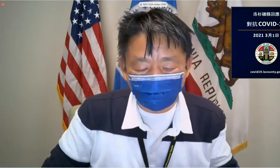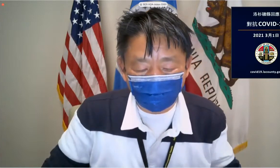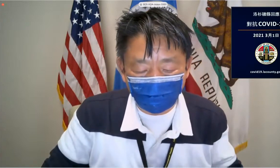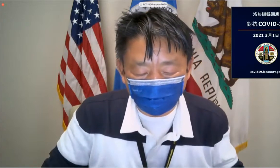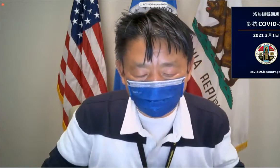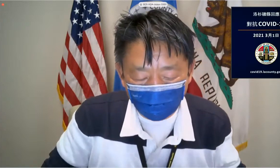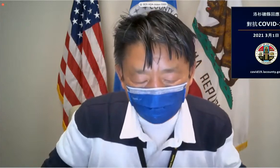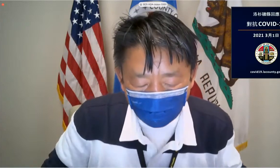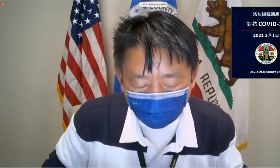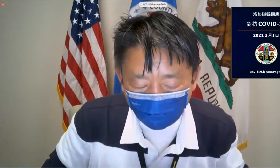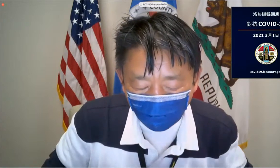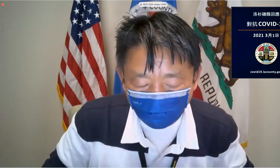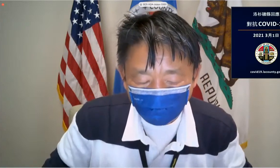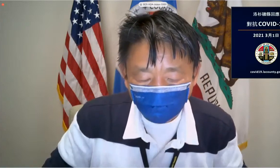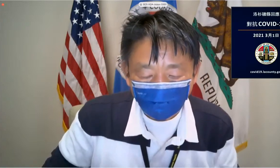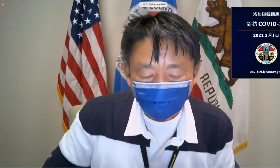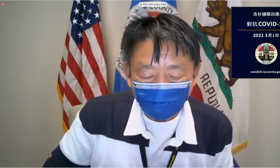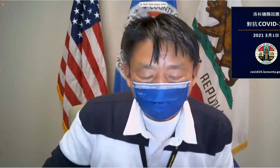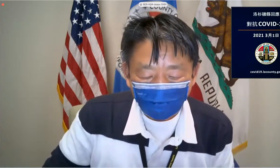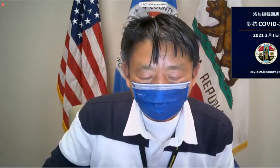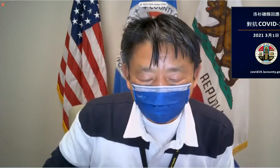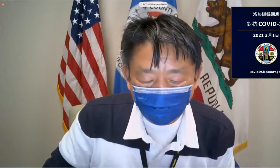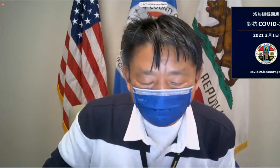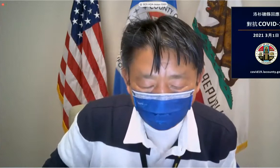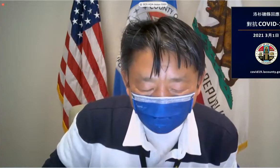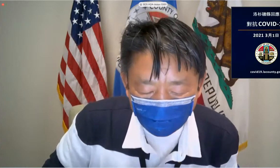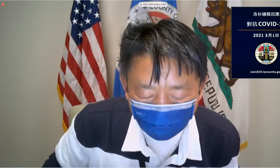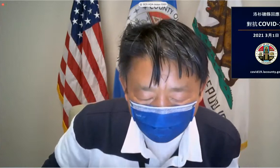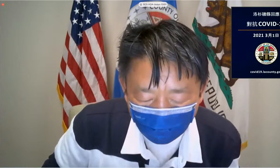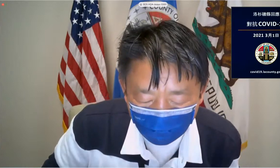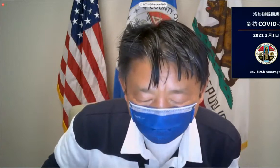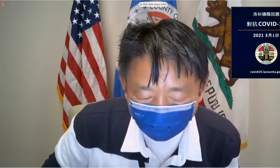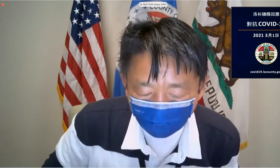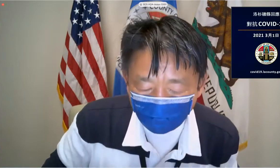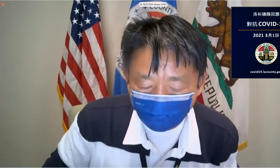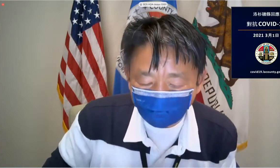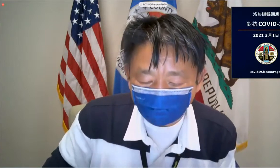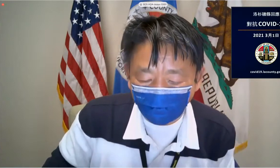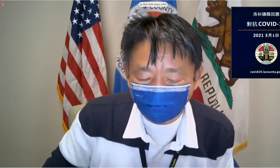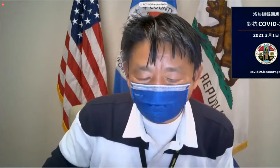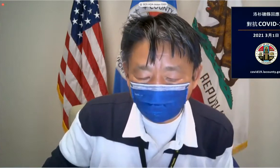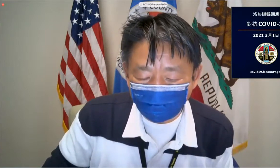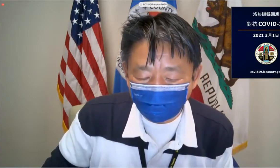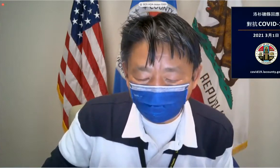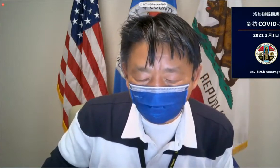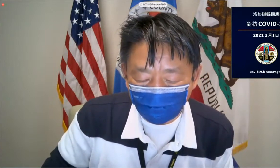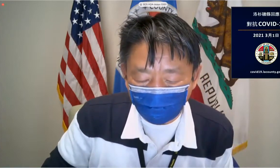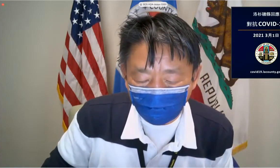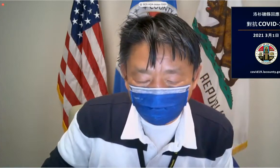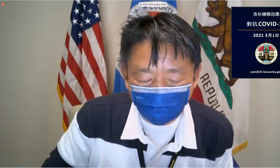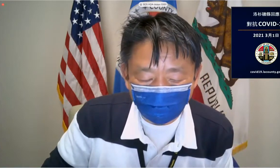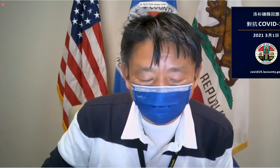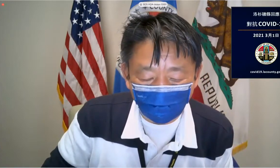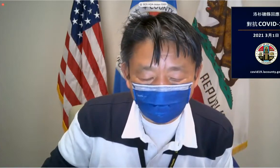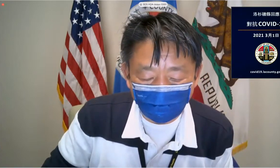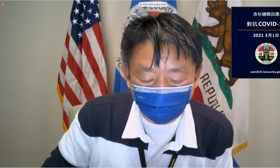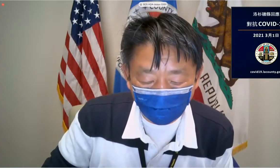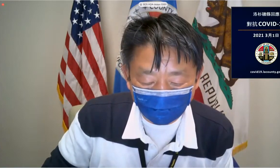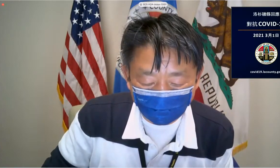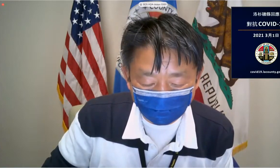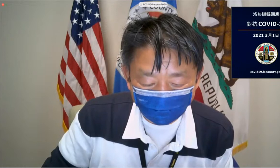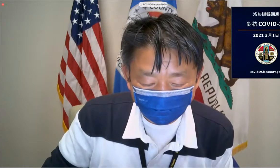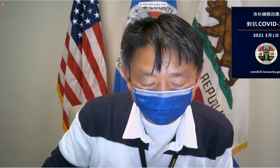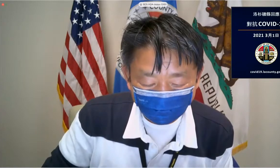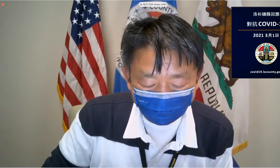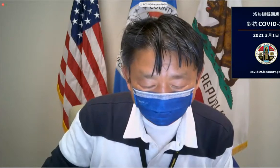员工已接种第1剂疫苗，而在这已接种第1剂疫苗的人中，69%的员工已接种第2剂疫